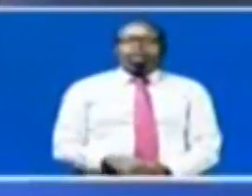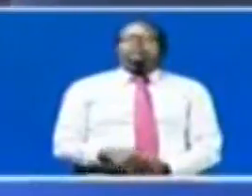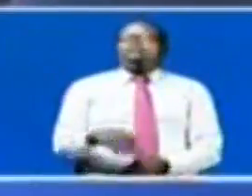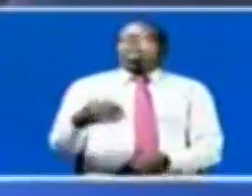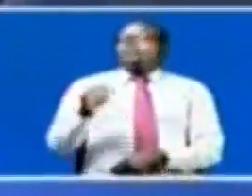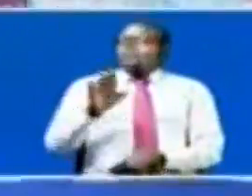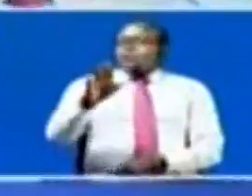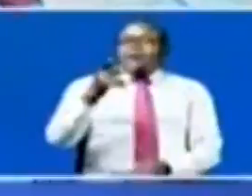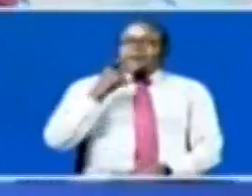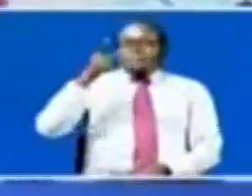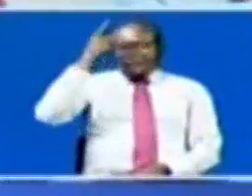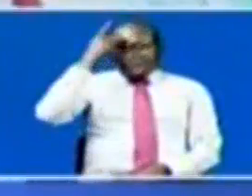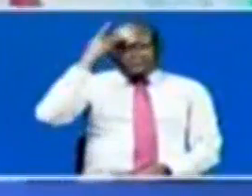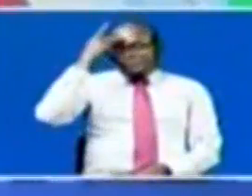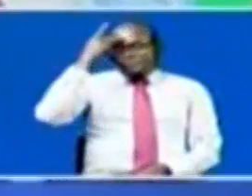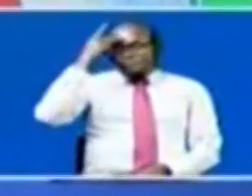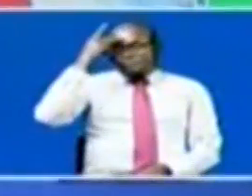parents,